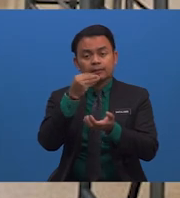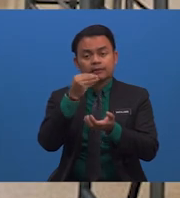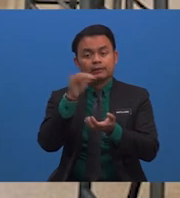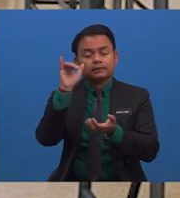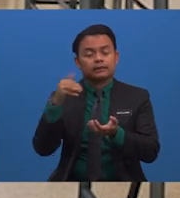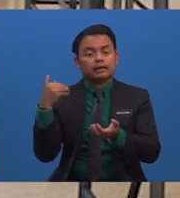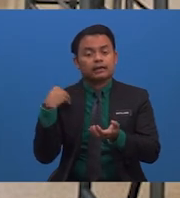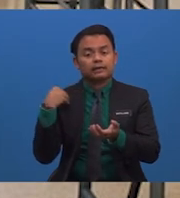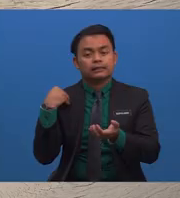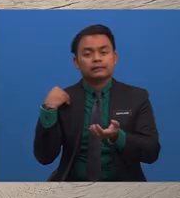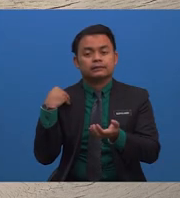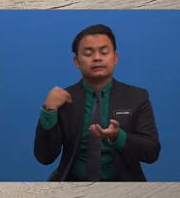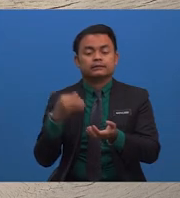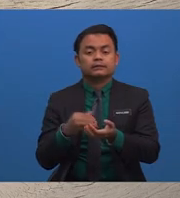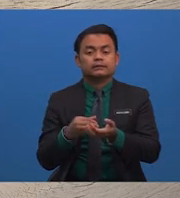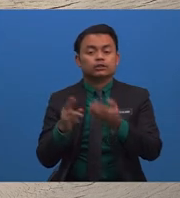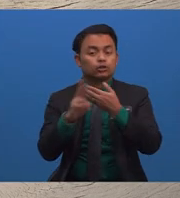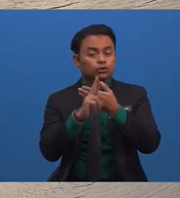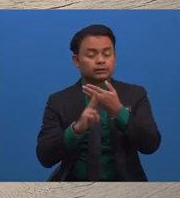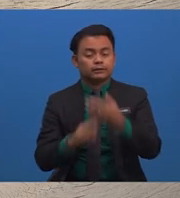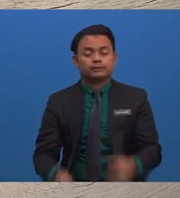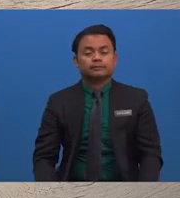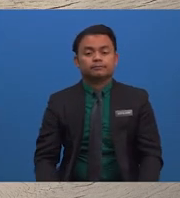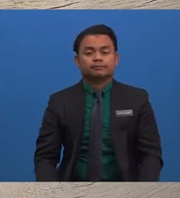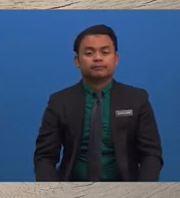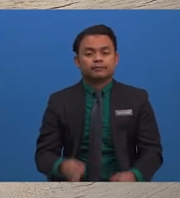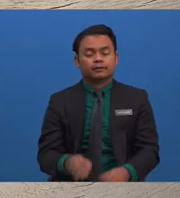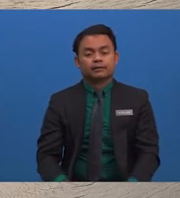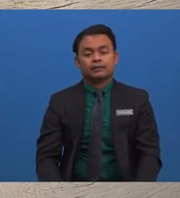Aiman ialah benda ini apa?